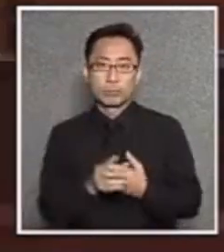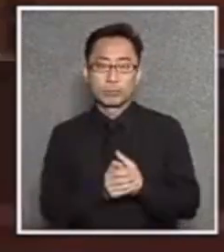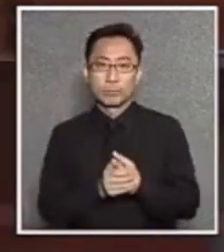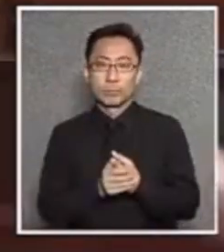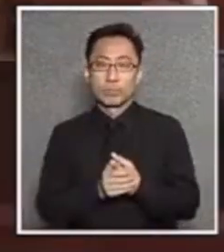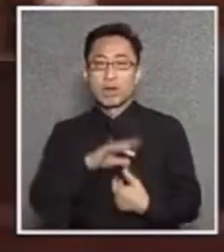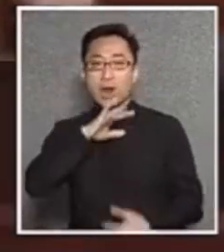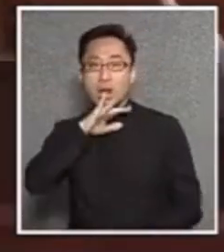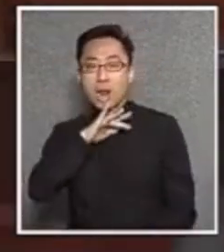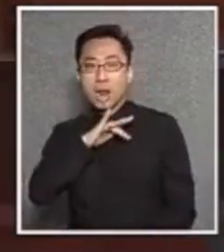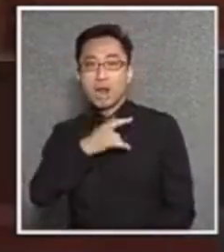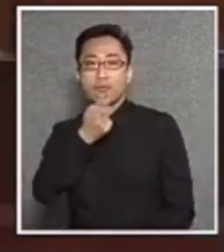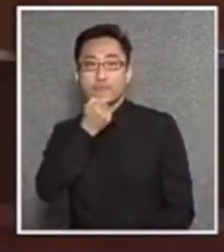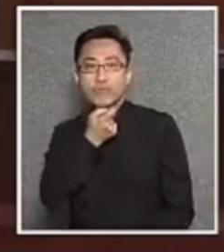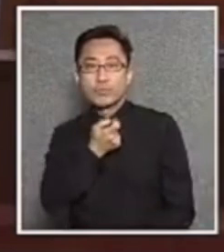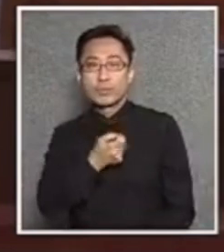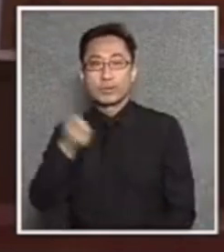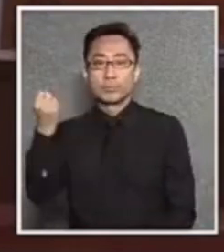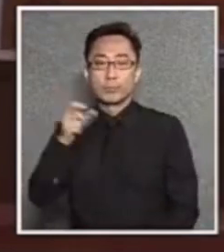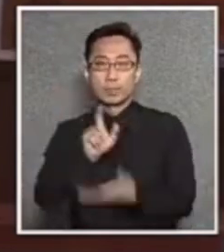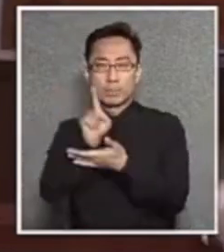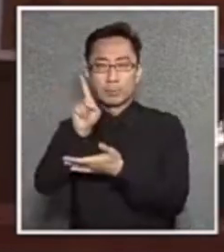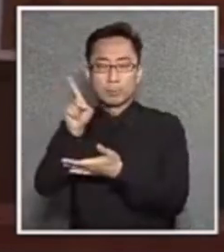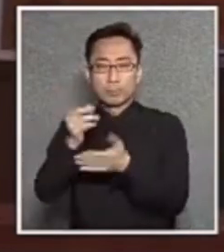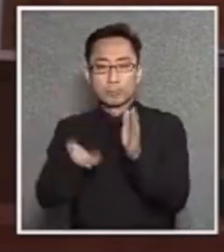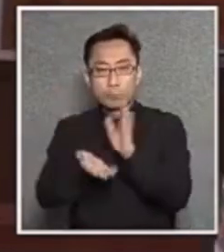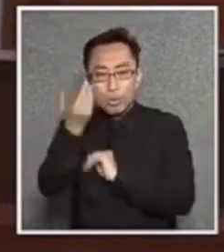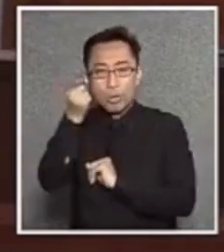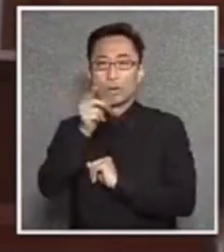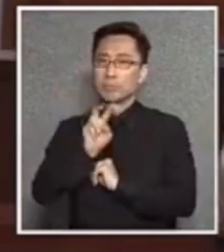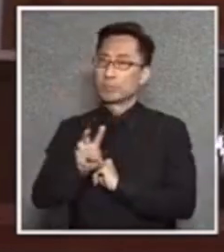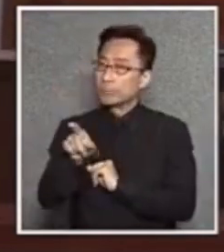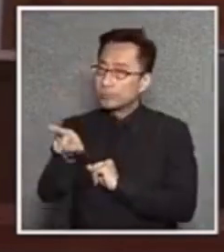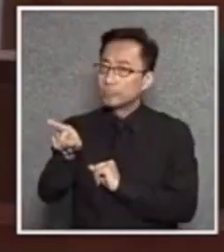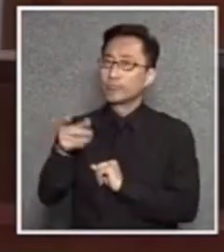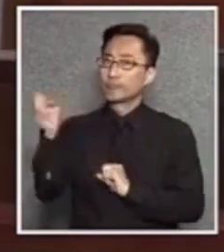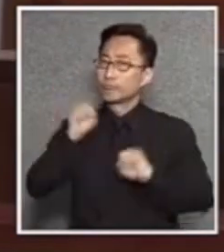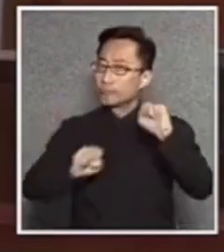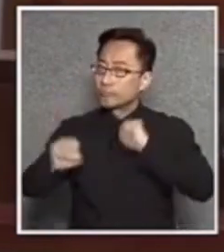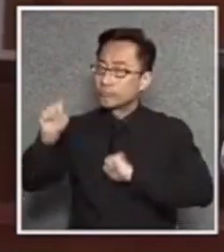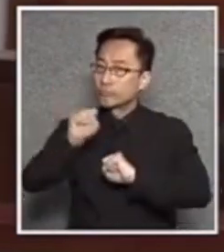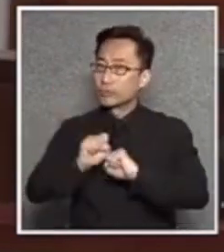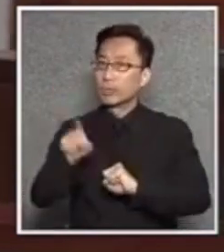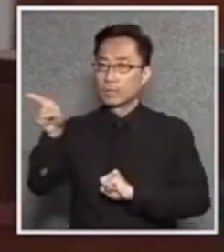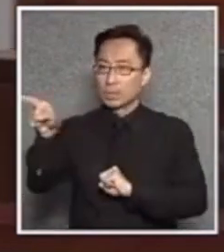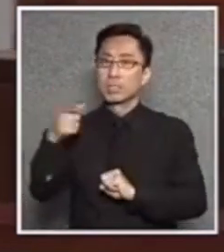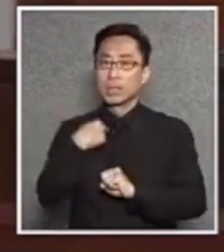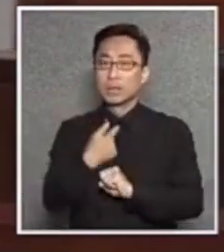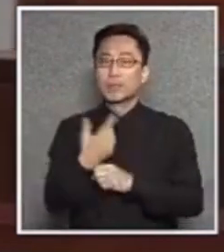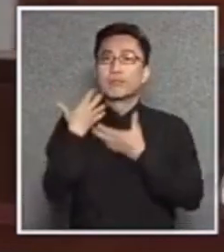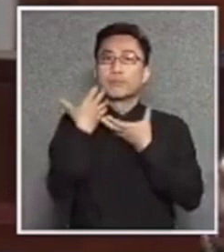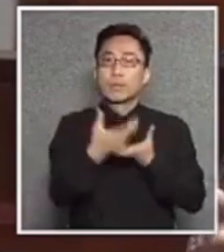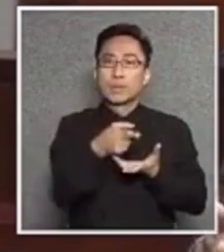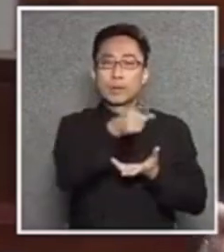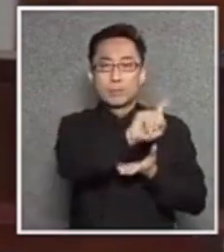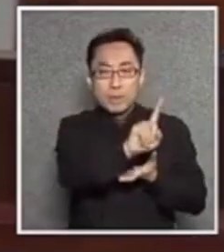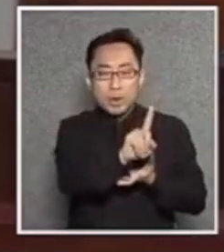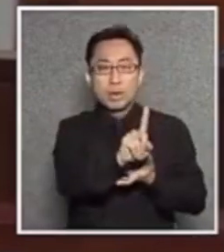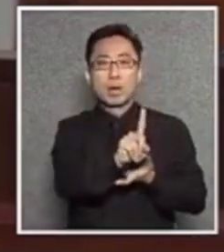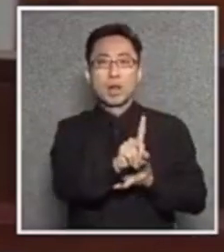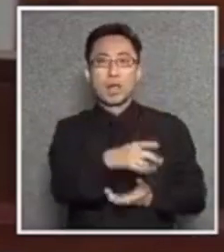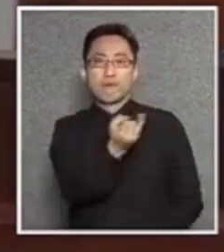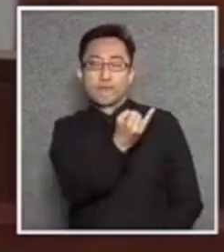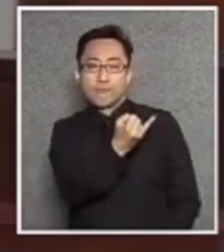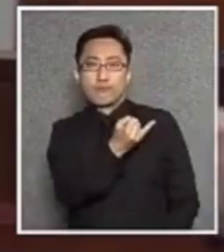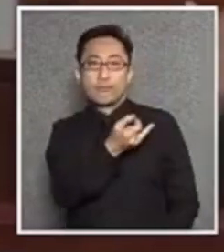話。一年多以來你看看他，我現在真的希望他要即刻委任馮偉光這些這麼無賴的人做新聞統籌